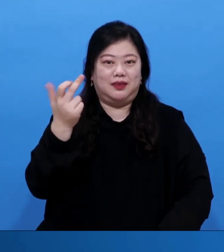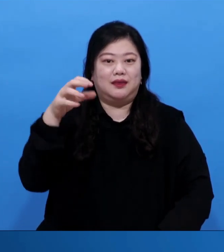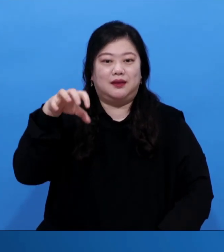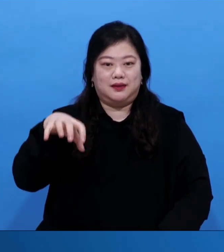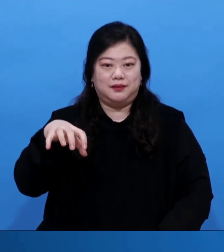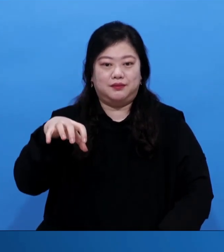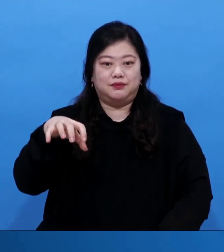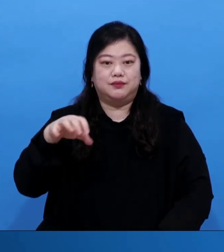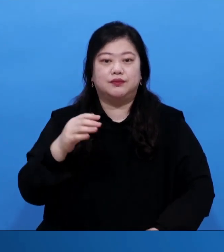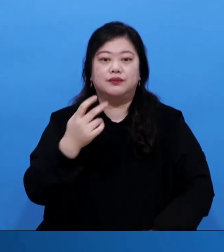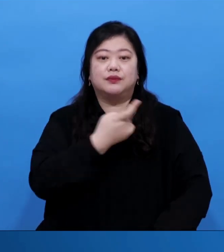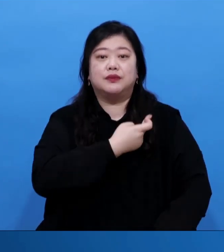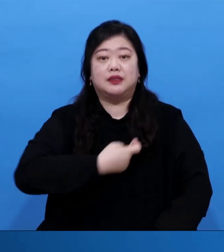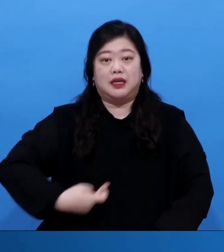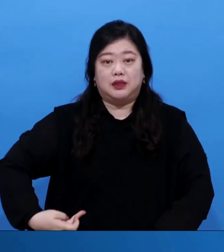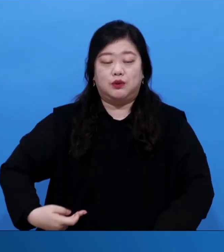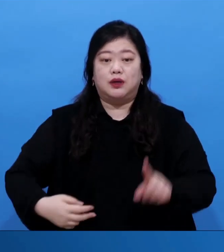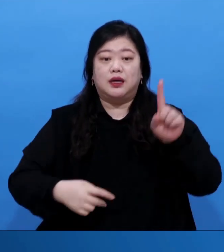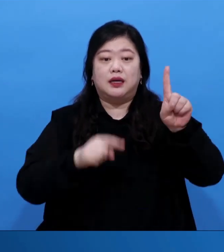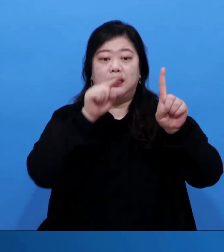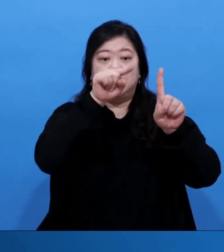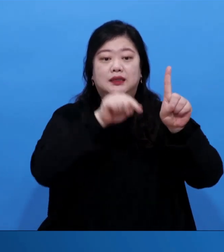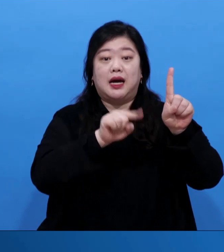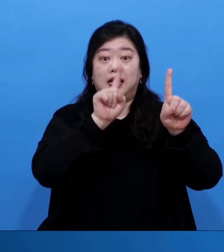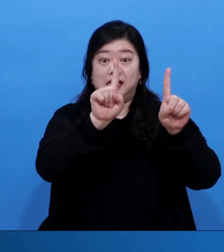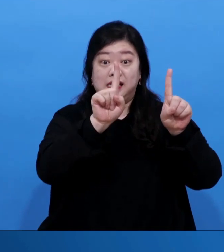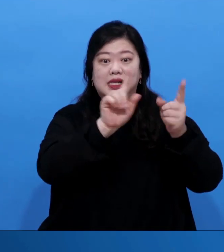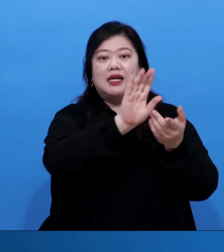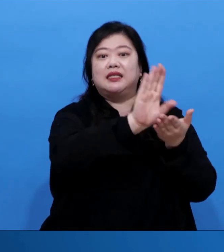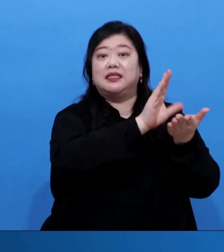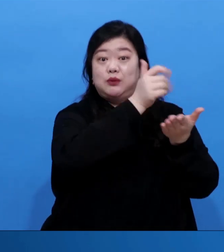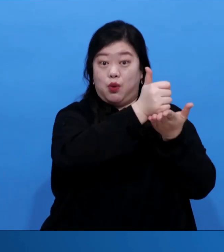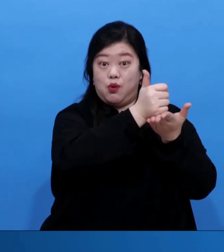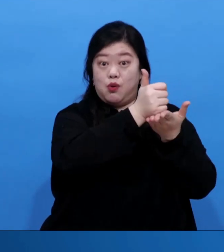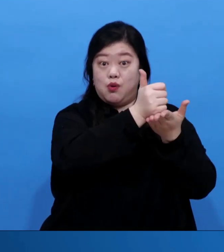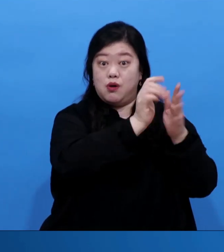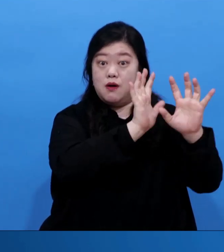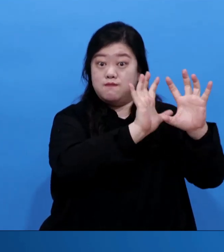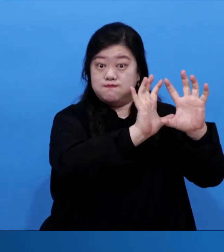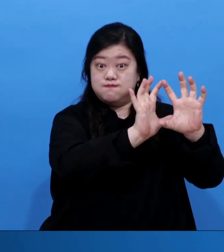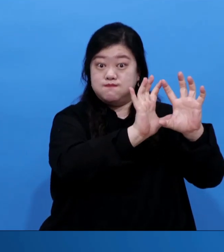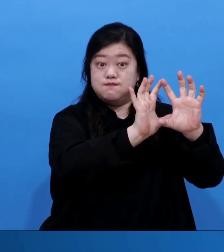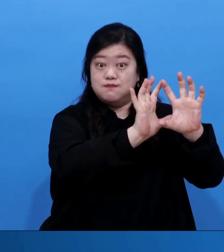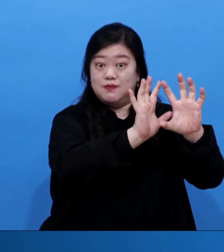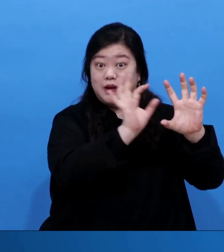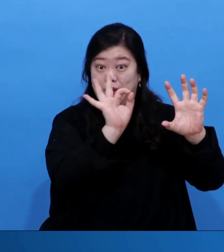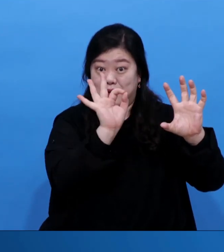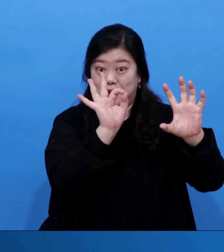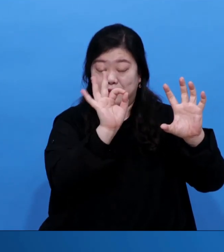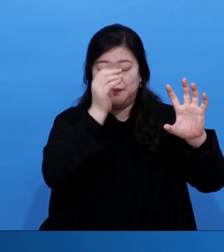사도행 1장 1절이 이 부분이죠. Acts 1:1 is the first part.